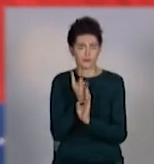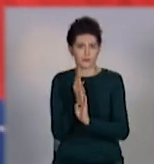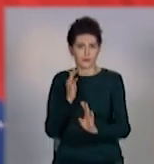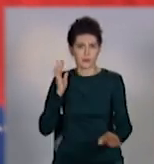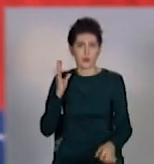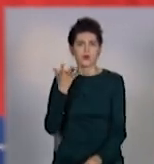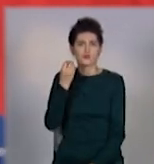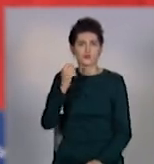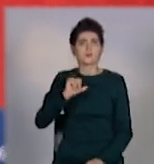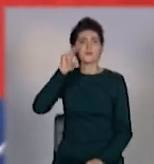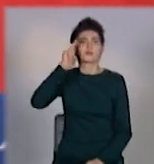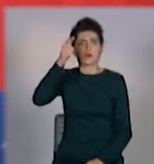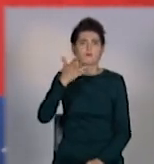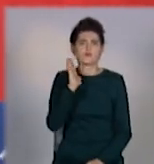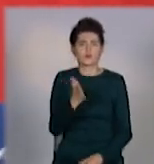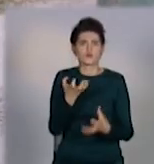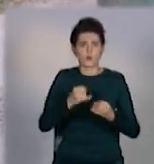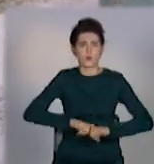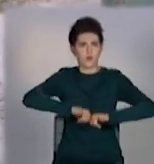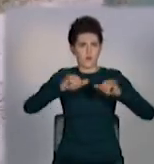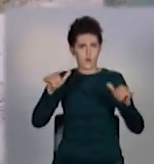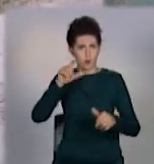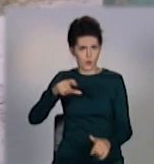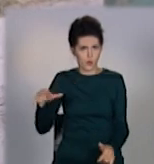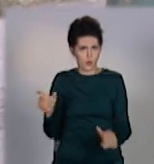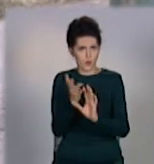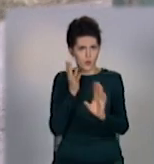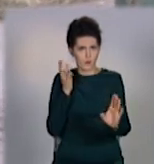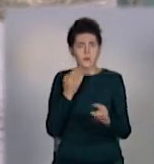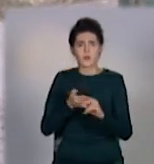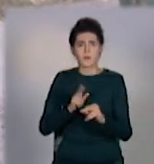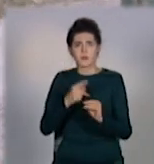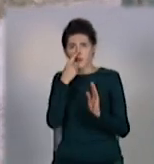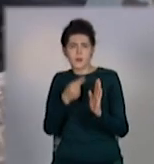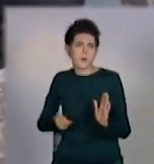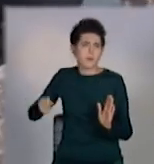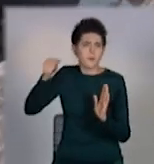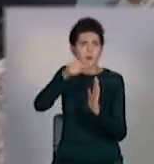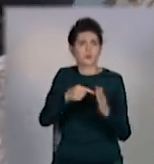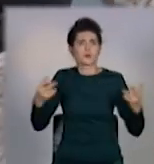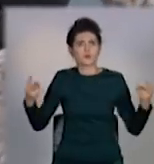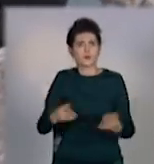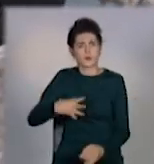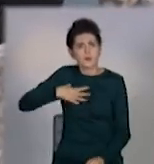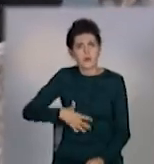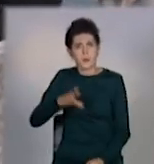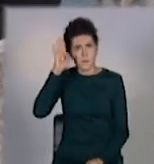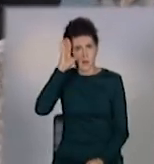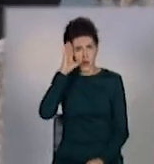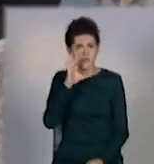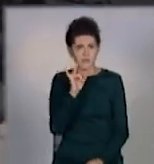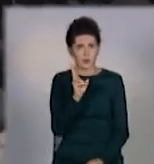Післязавтра приїжджайте, тут буде 100-500 людей. Утім, аби дістатися сюди, потрібна автівка чи витримка. Пенсіонер, пан